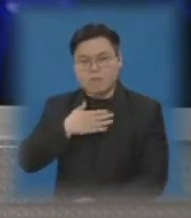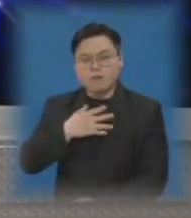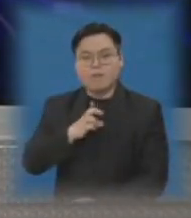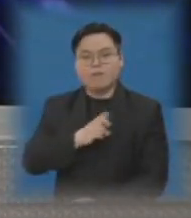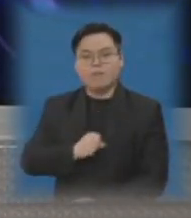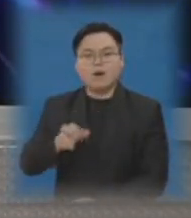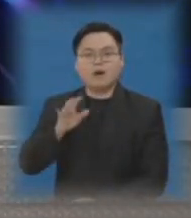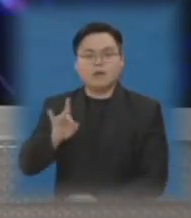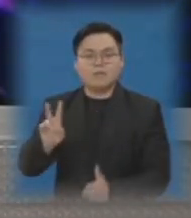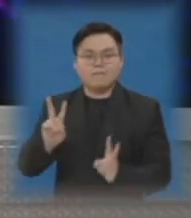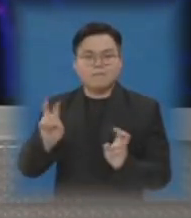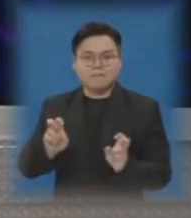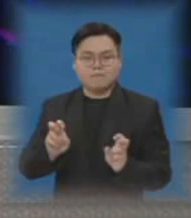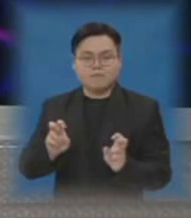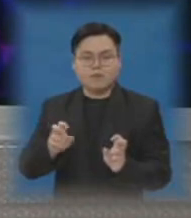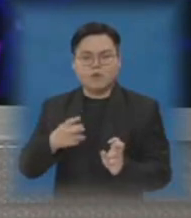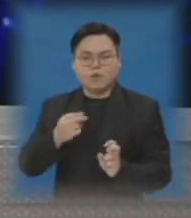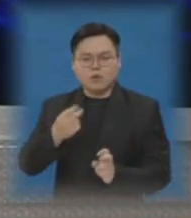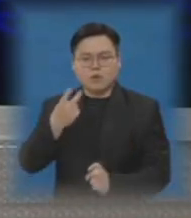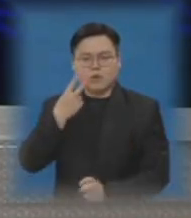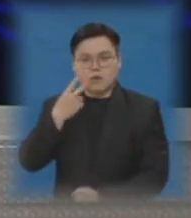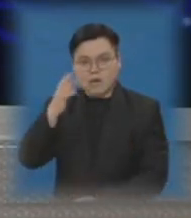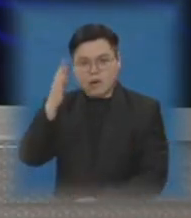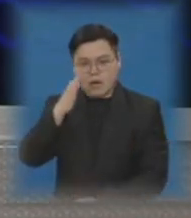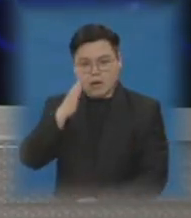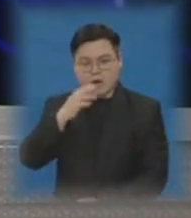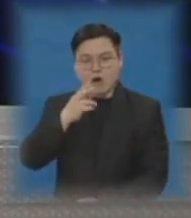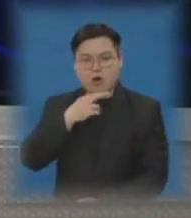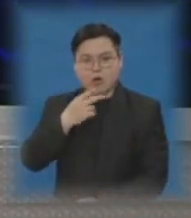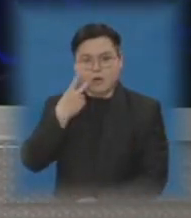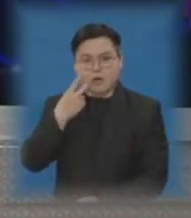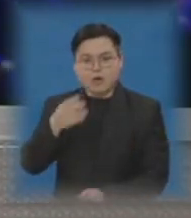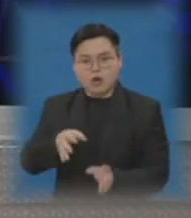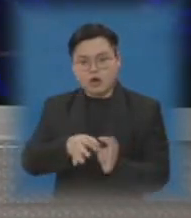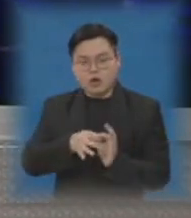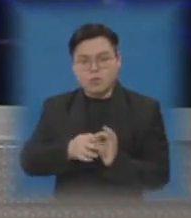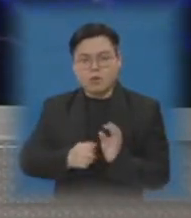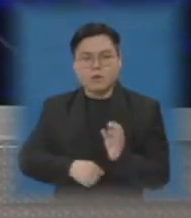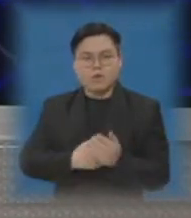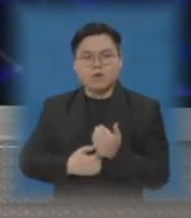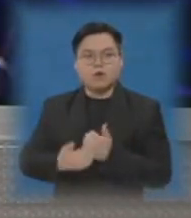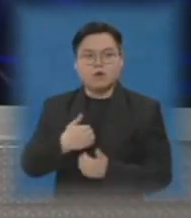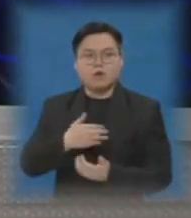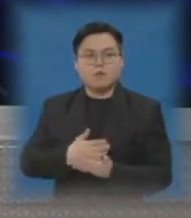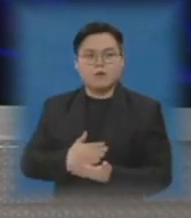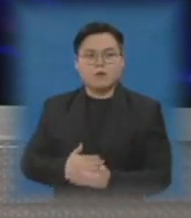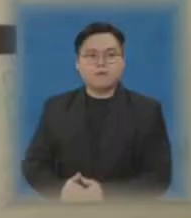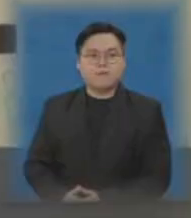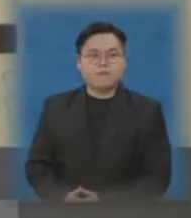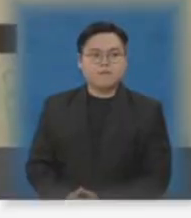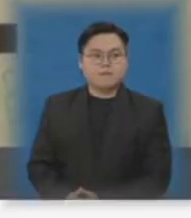байгууллаа. Октийнхоо хувьд үргэлж баатар байдаг үлгэр жишээ аавууд энэ үйл ажиллагаанд оролцсон байна.